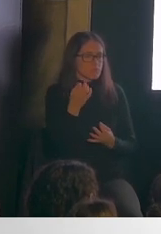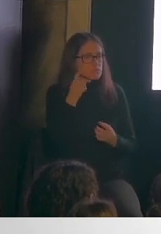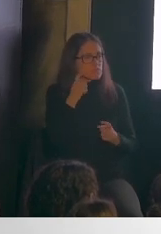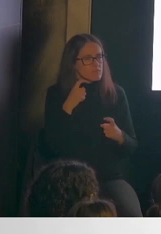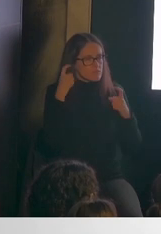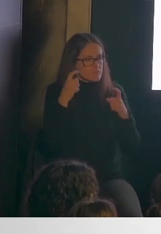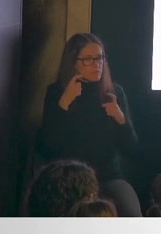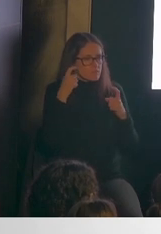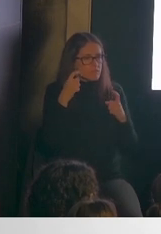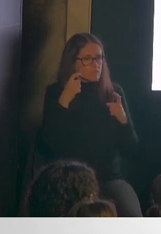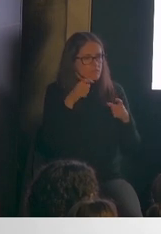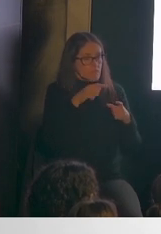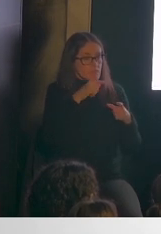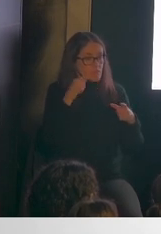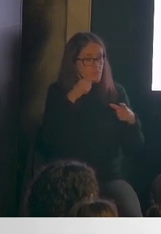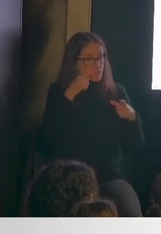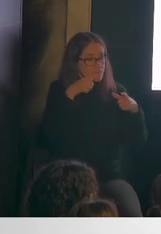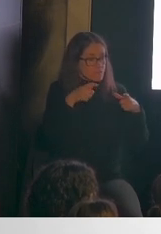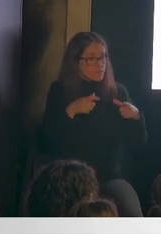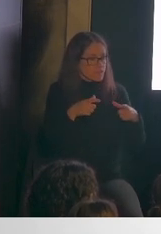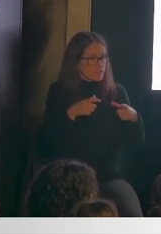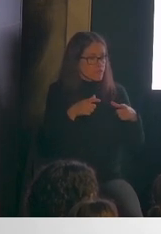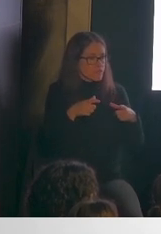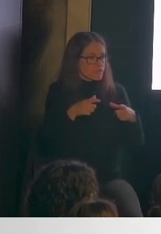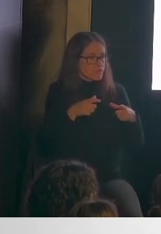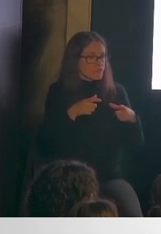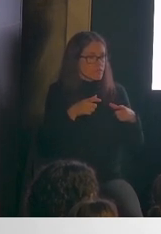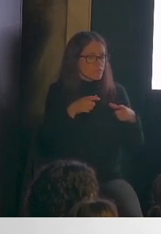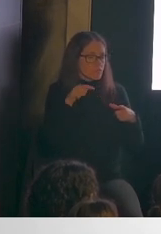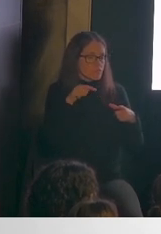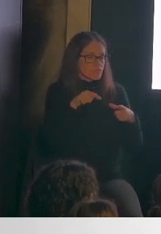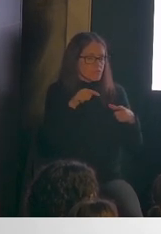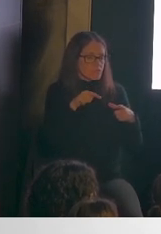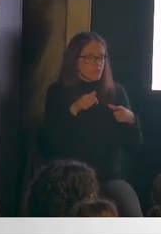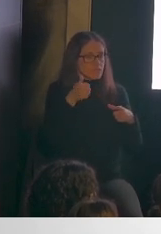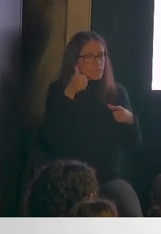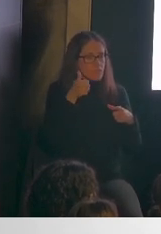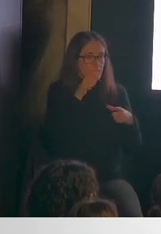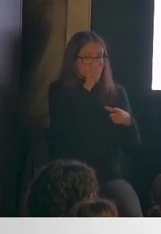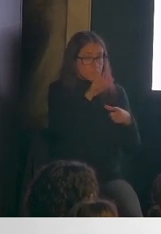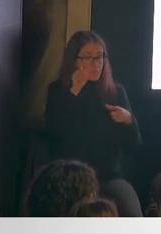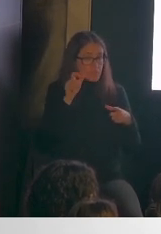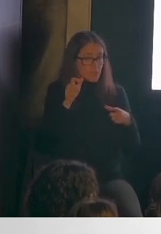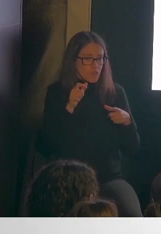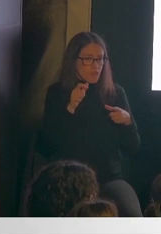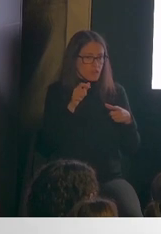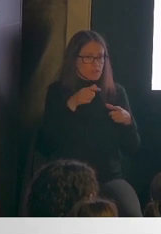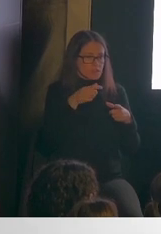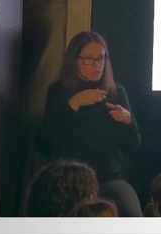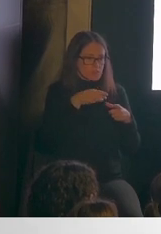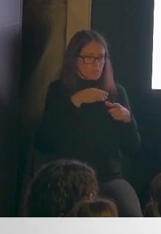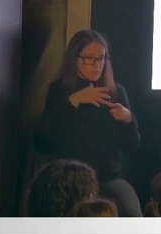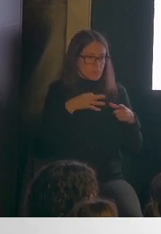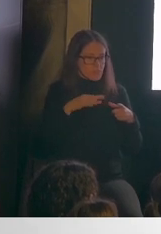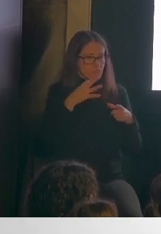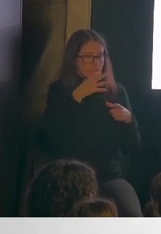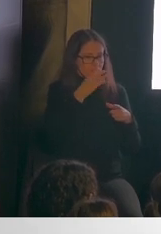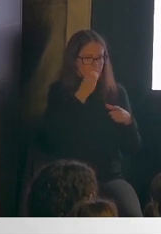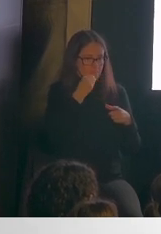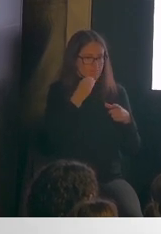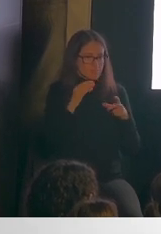intentar fer un postre que com més gent, més públic el pugui provar, perquè si hi ha